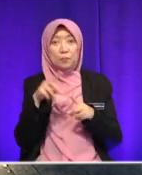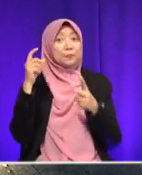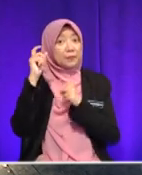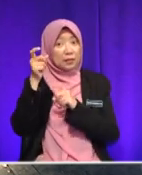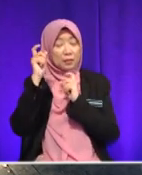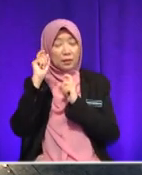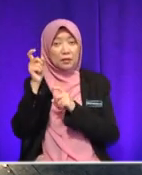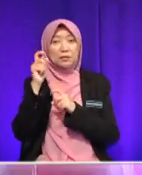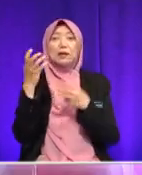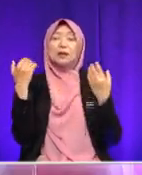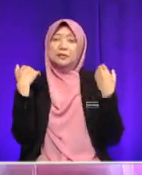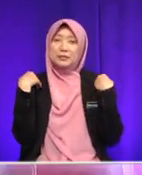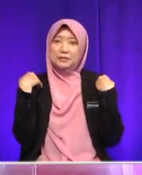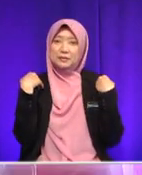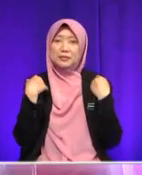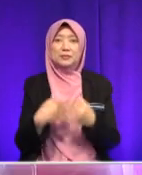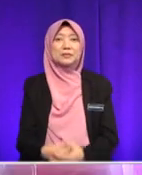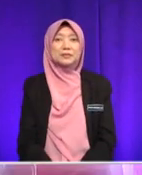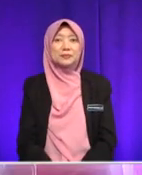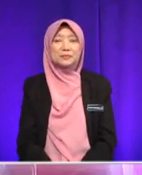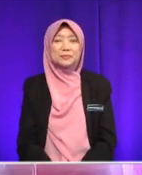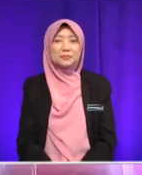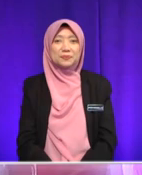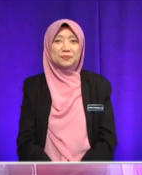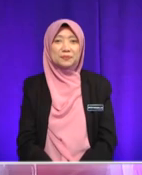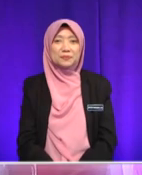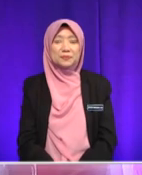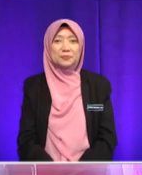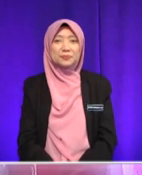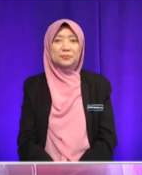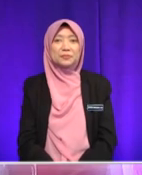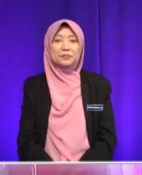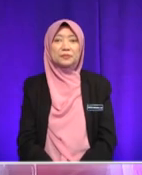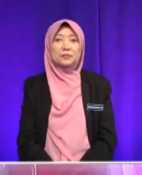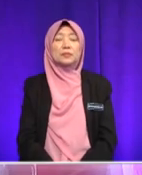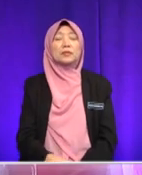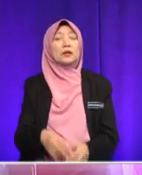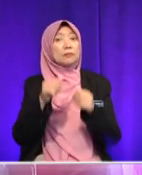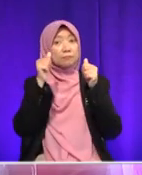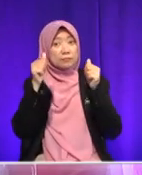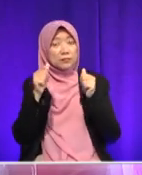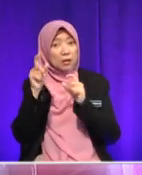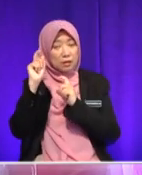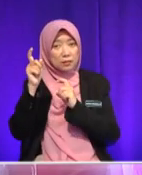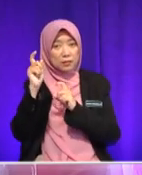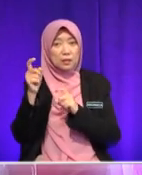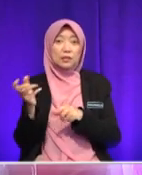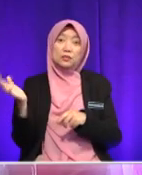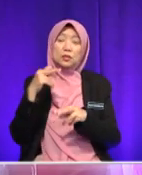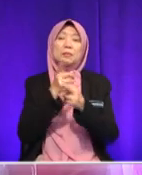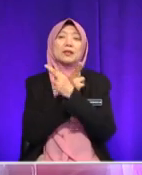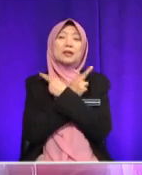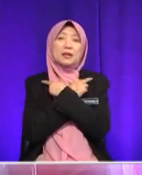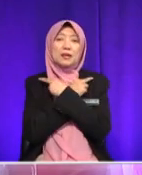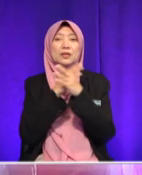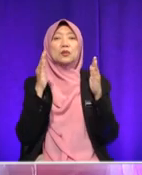betul. Ganjaran untuk mereka. Untuk Ain 1. Baiklah, betul? Sementara saya nak beri ganjaran kepada rakan saya di sini. Jom kita rehat seketika.